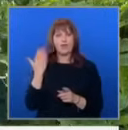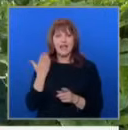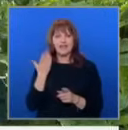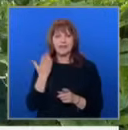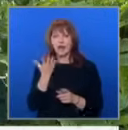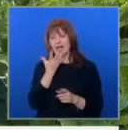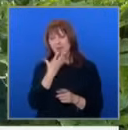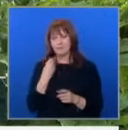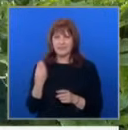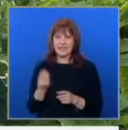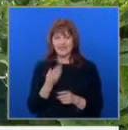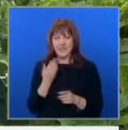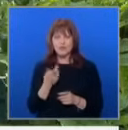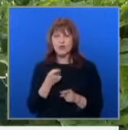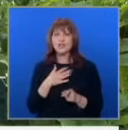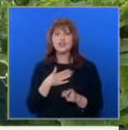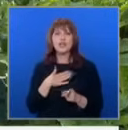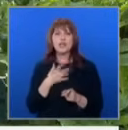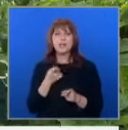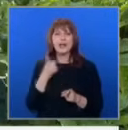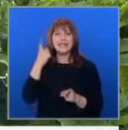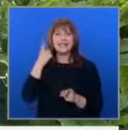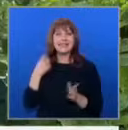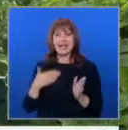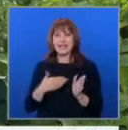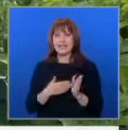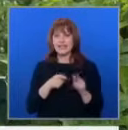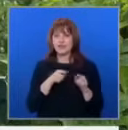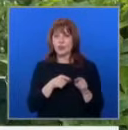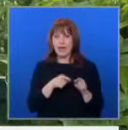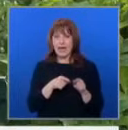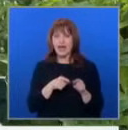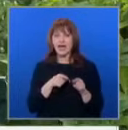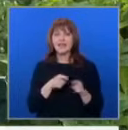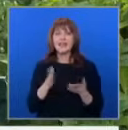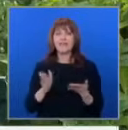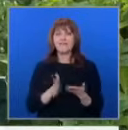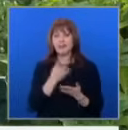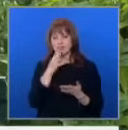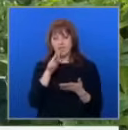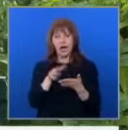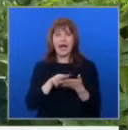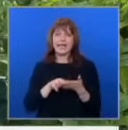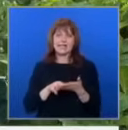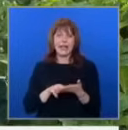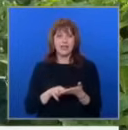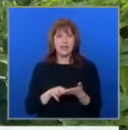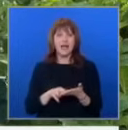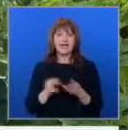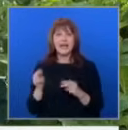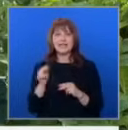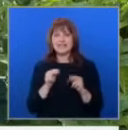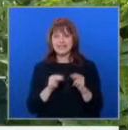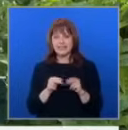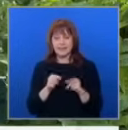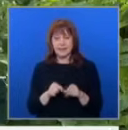отдавна е известно, че има такива сигнали срещу него, тъй като те вече са разглеждани на заседание на